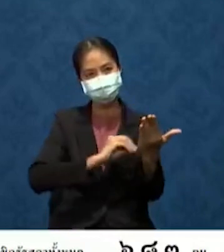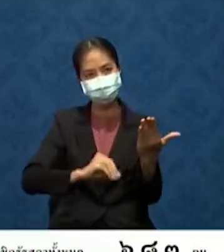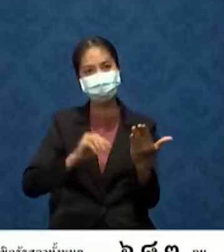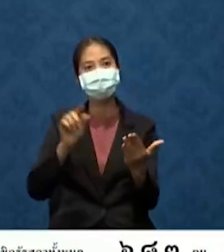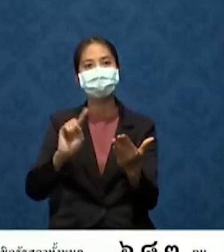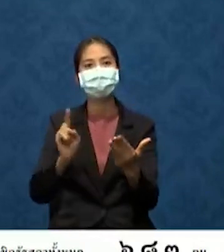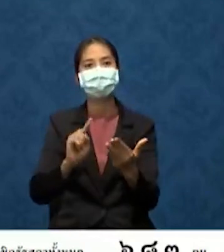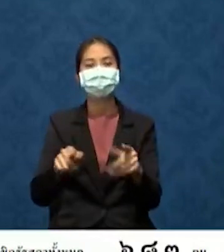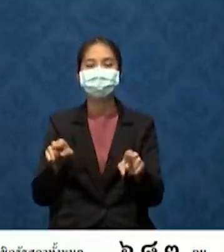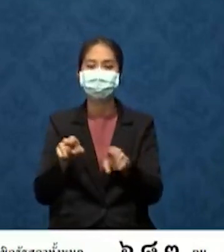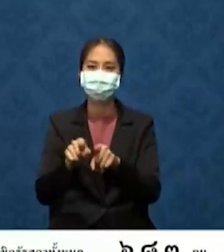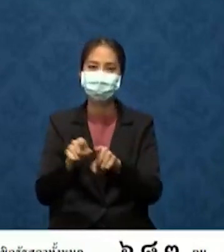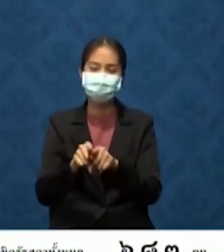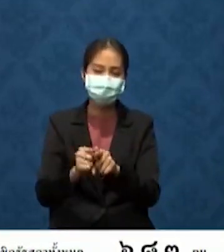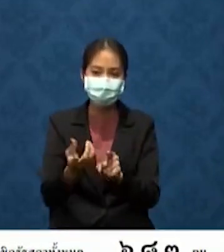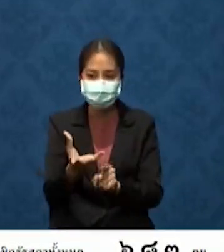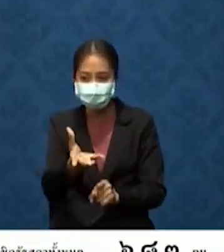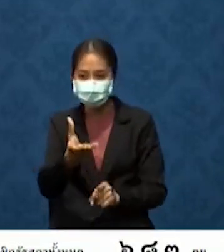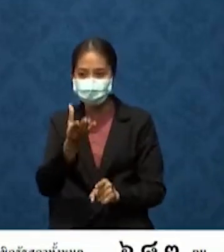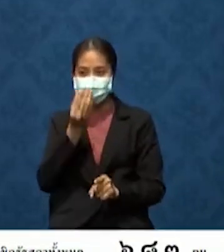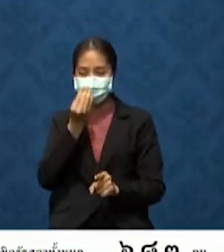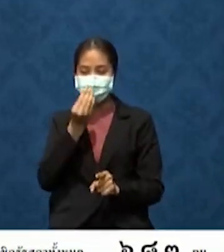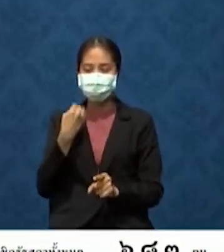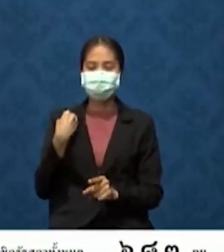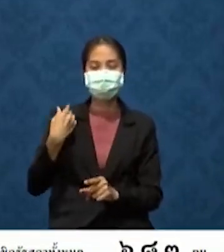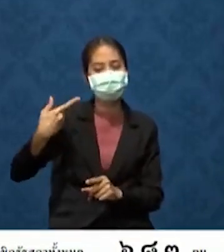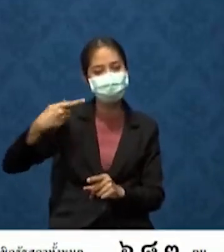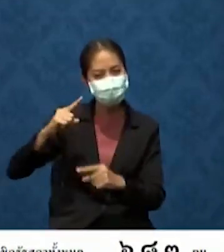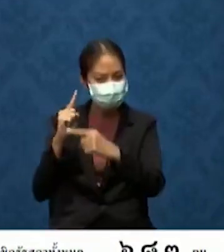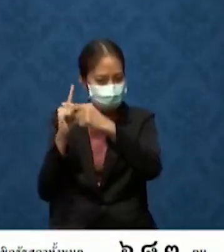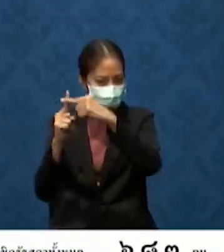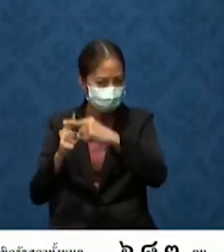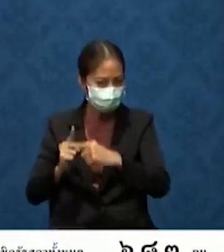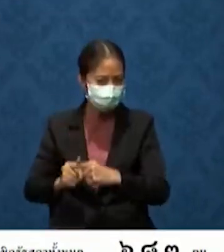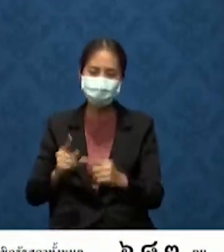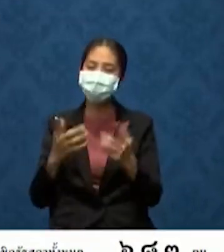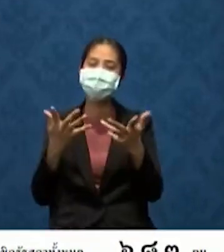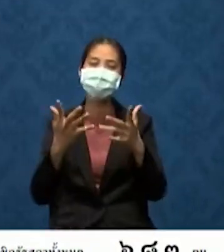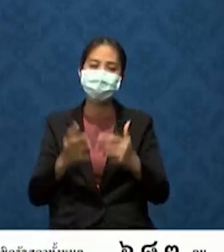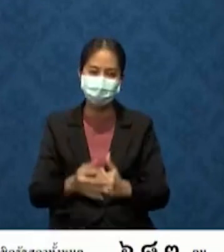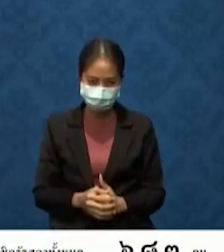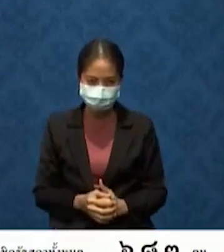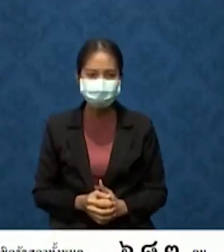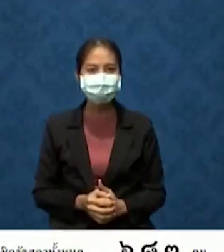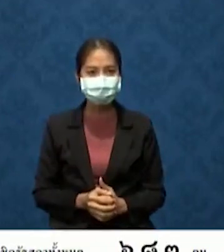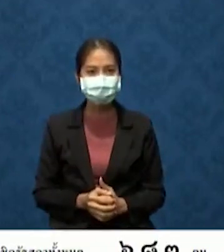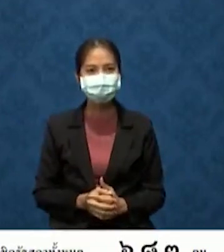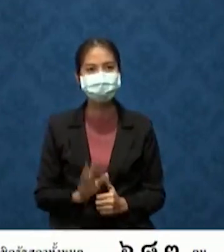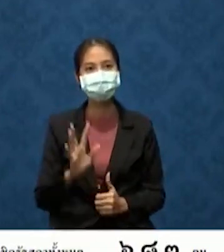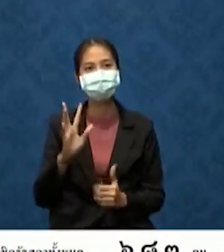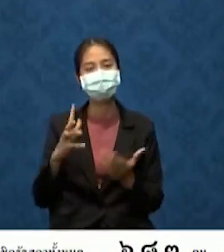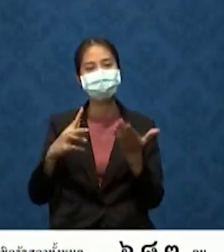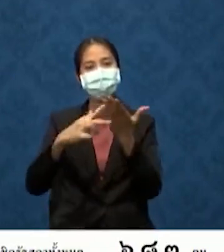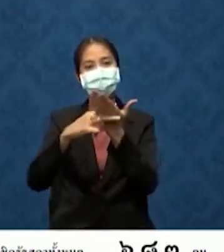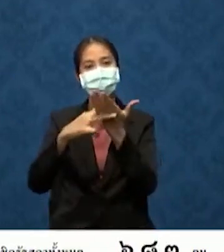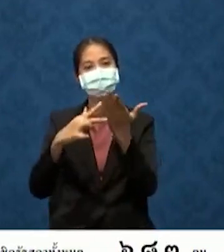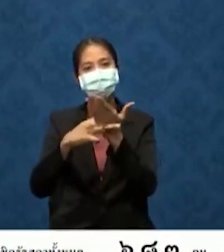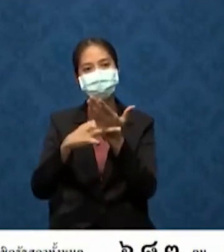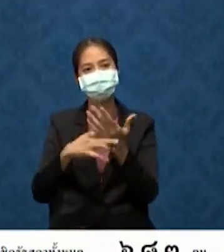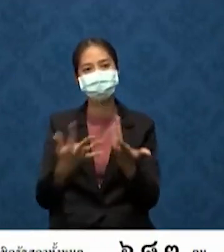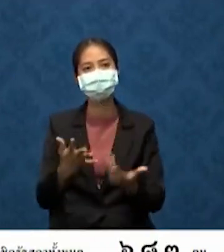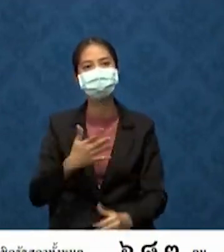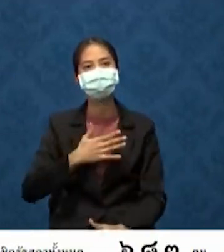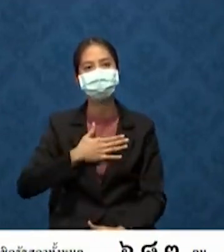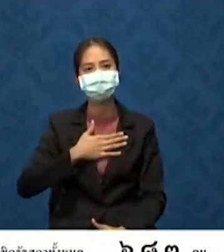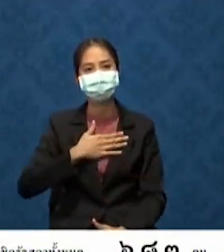รับผลหนทางบวgieเพอมีศิกษัคฐ chinaosถาม imposังนั้นผมจึง